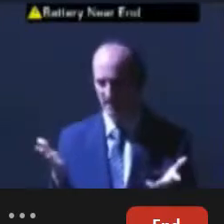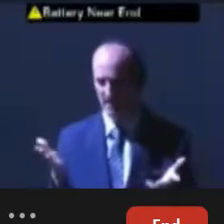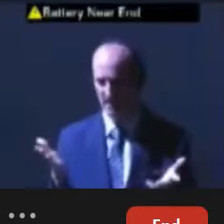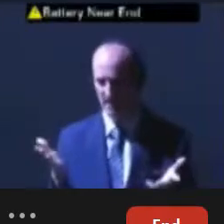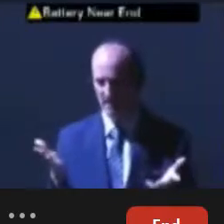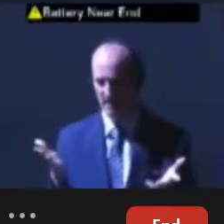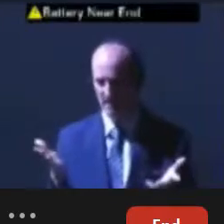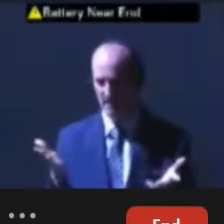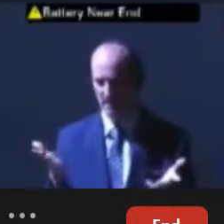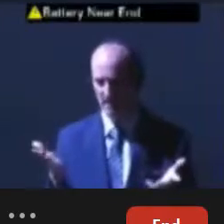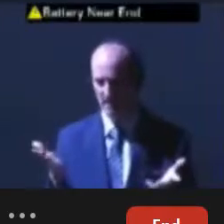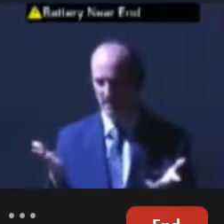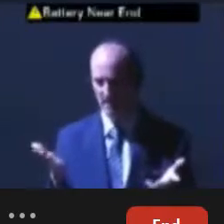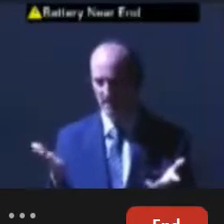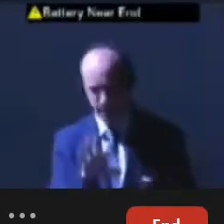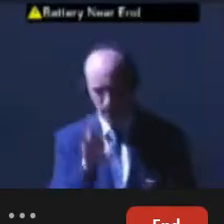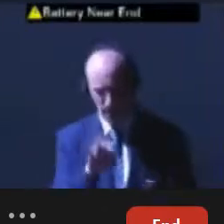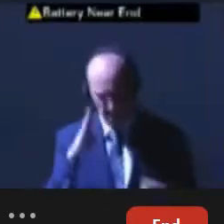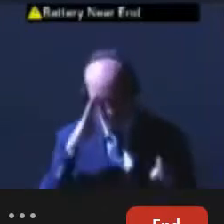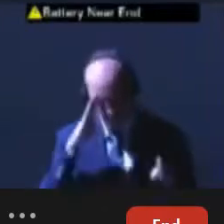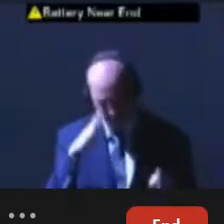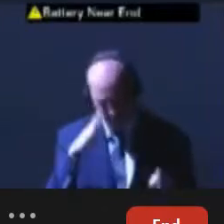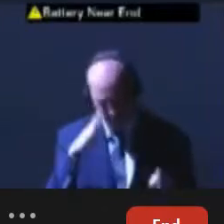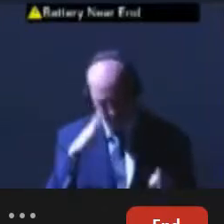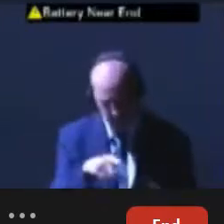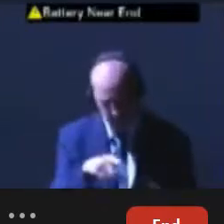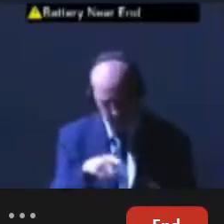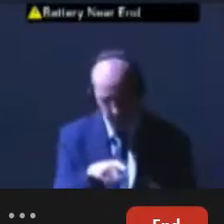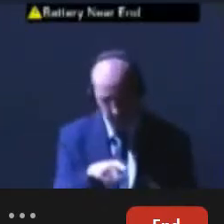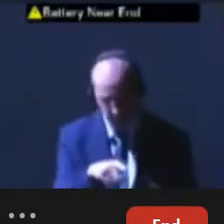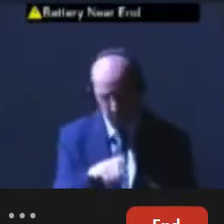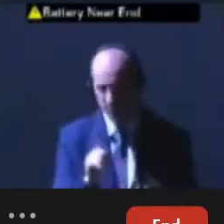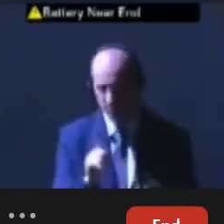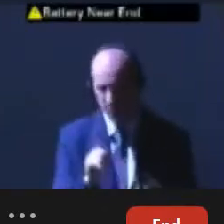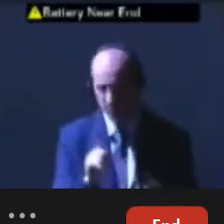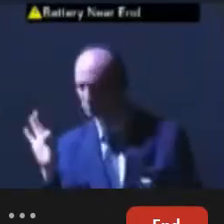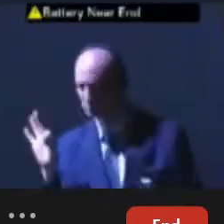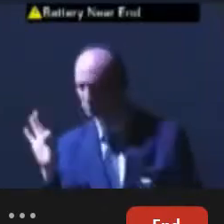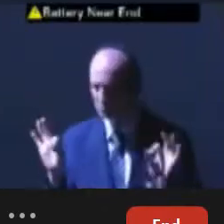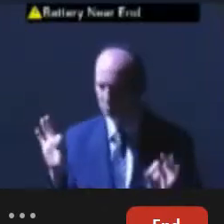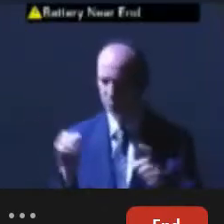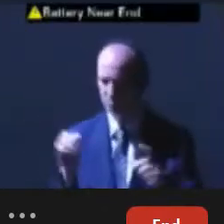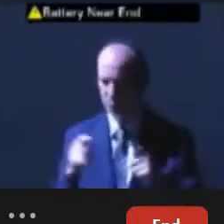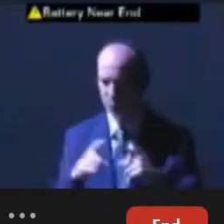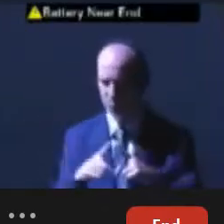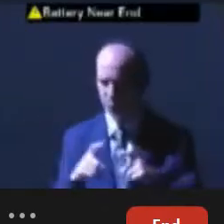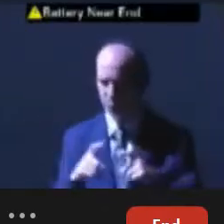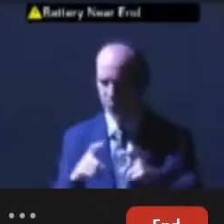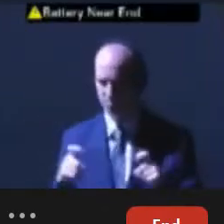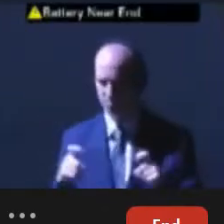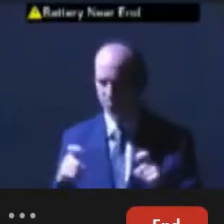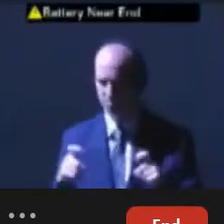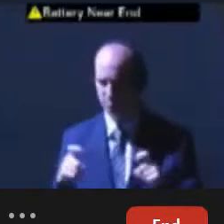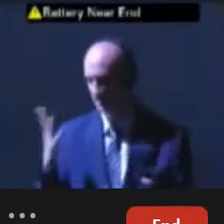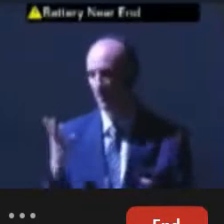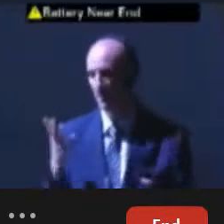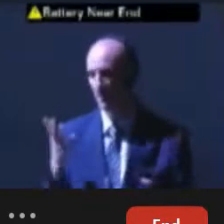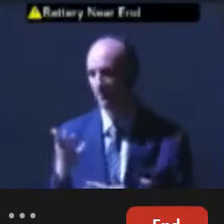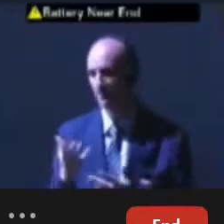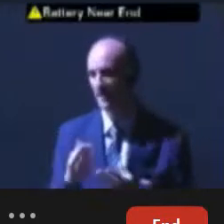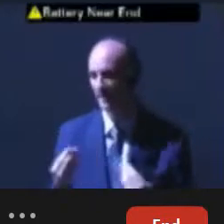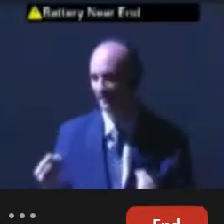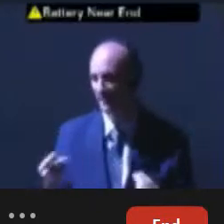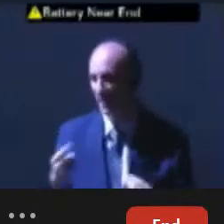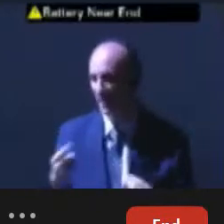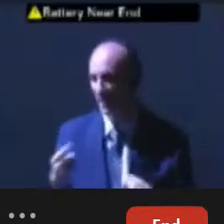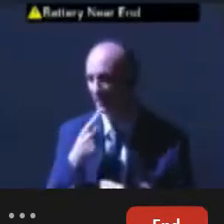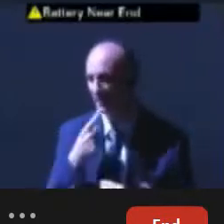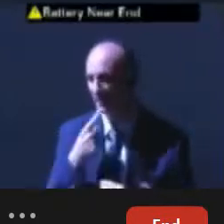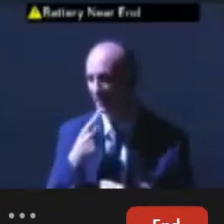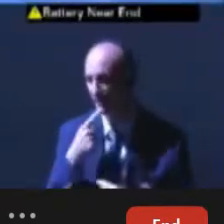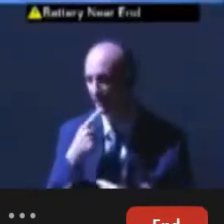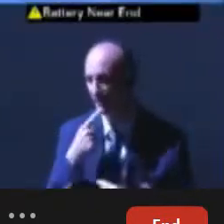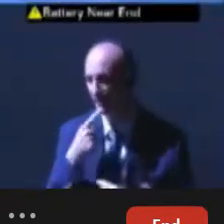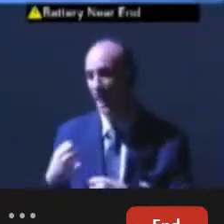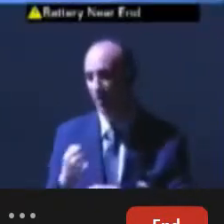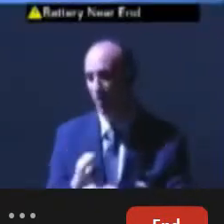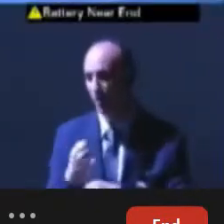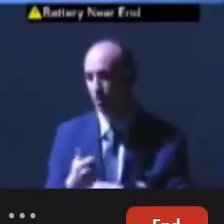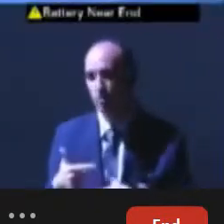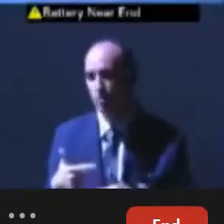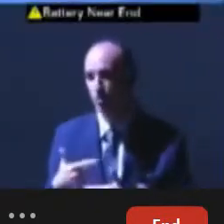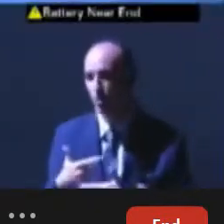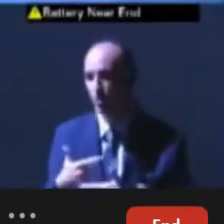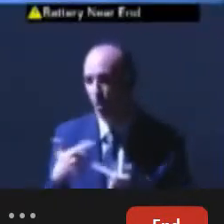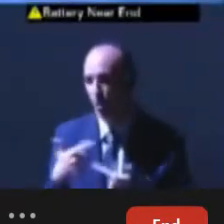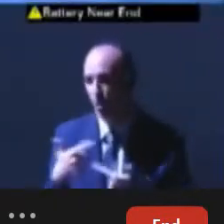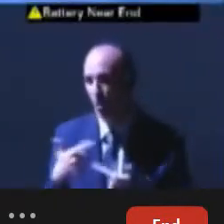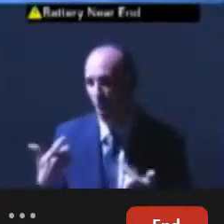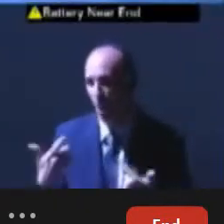nhiều, tôi mỗi ngày chỉ nghỉ có ngủ có 3 tiếng đồng hồ, thì tôi cũng nghĩ luôn là tôi không làm việc quá nhiều. Bởi vì là sao? Mục tiêu